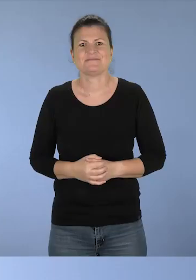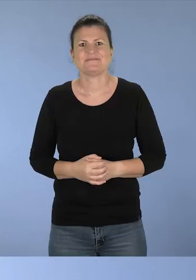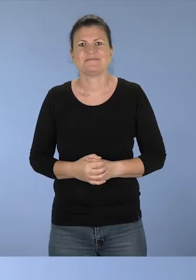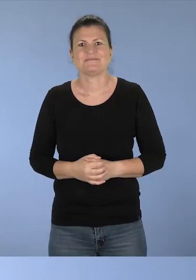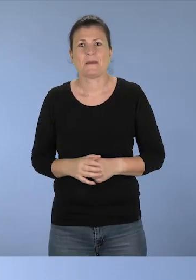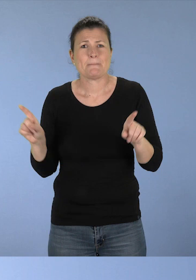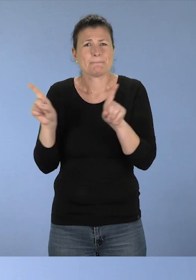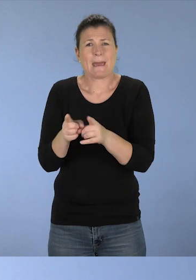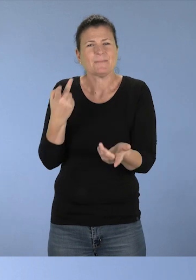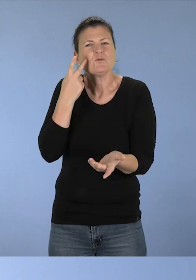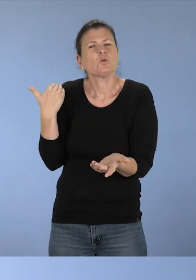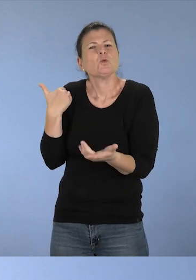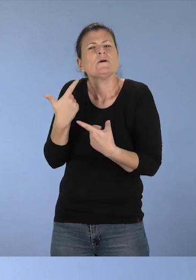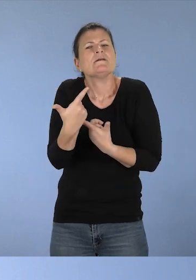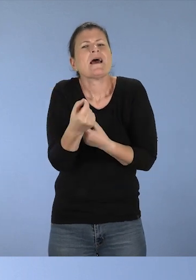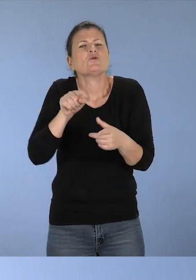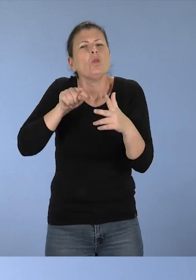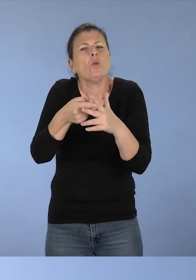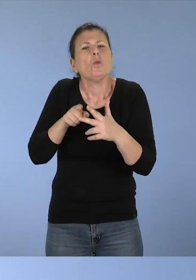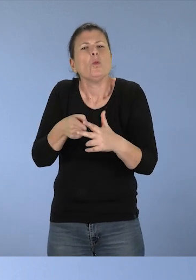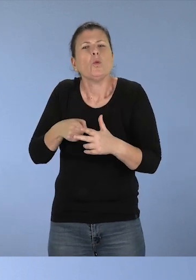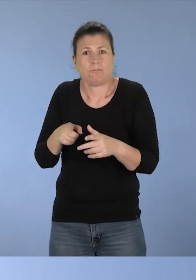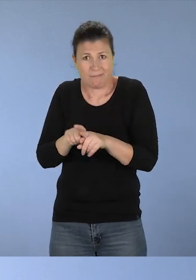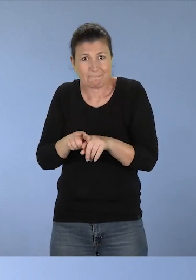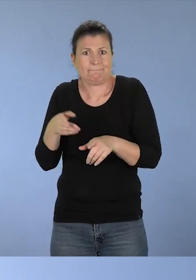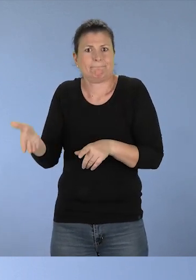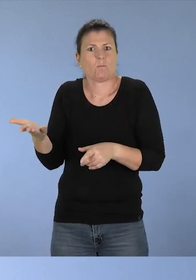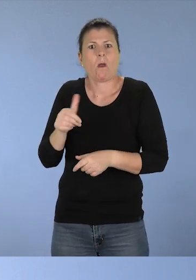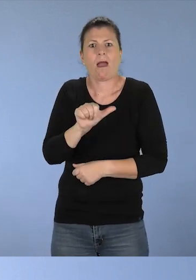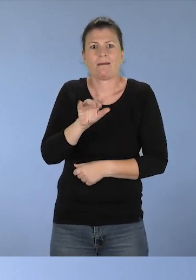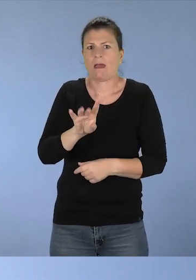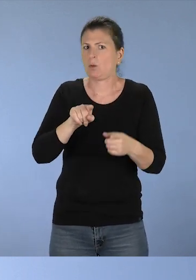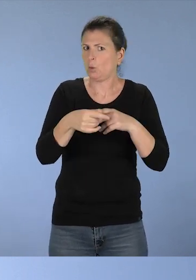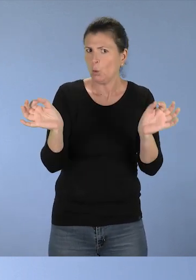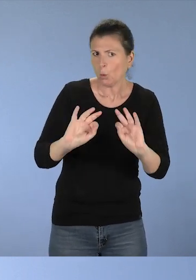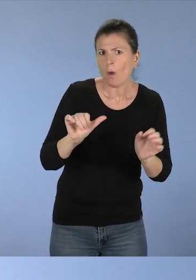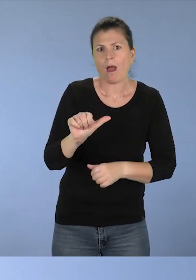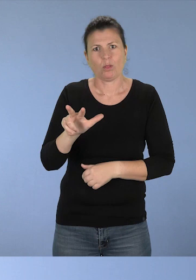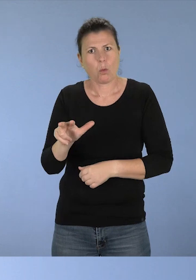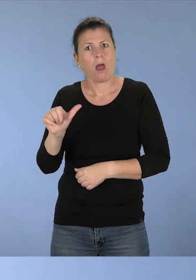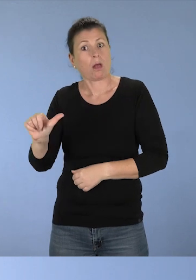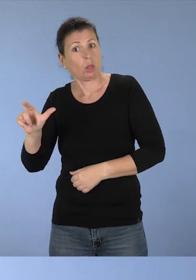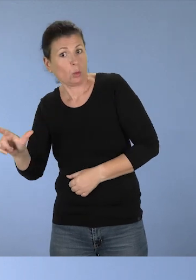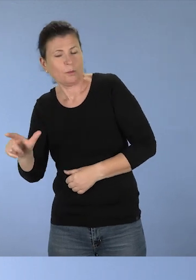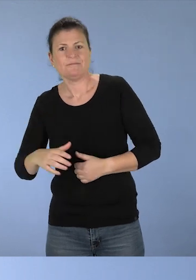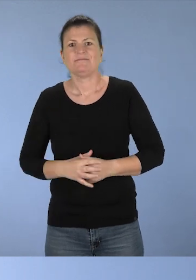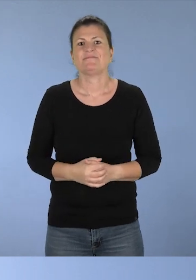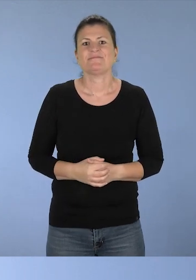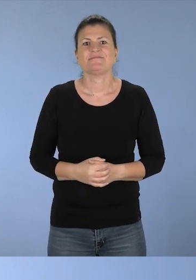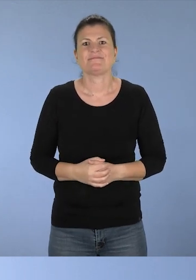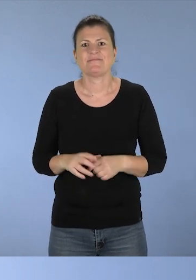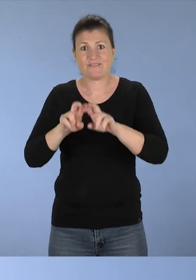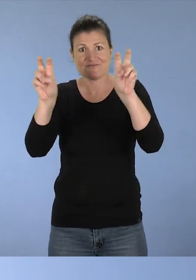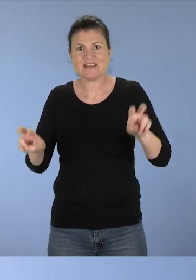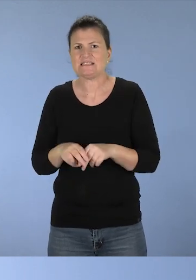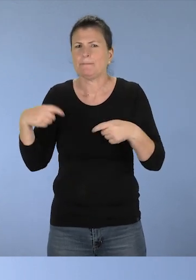Tout comme nous venons de voir dans les classeurs les fiches perforées, on retrouve donc les mêmes au format A4 non perforé, A3 ou A2. Toutes